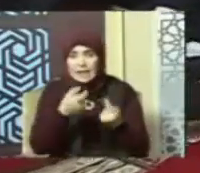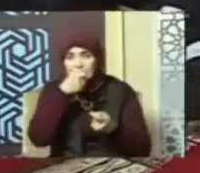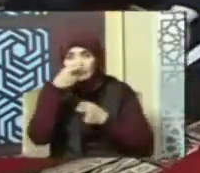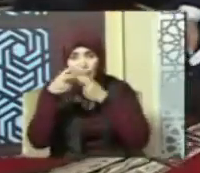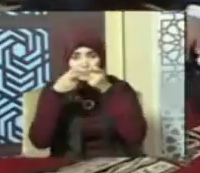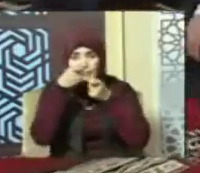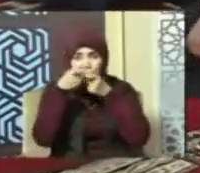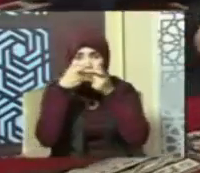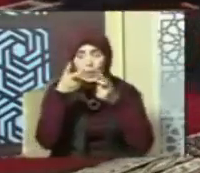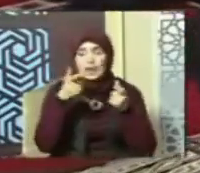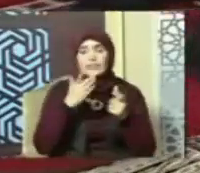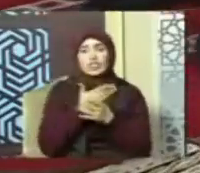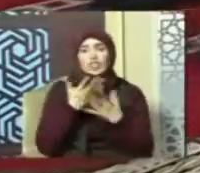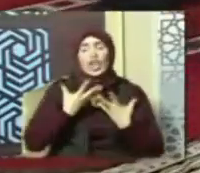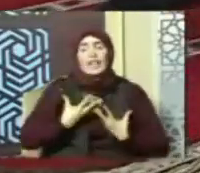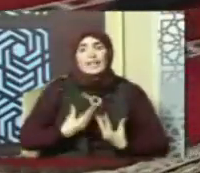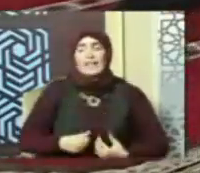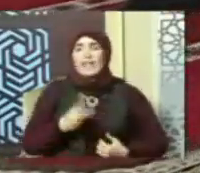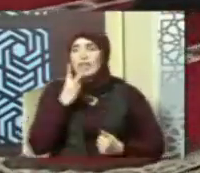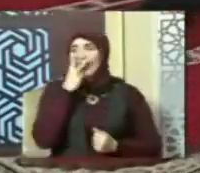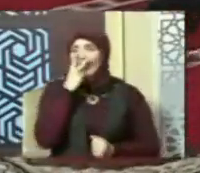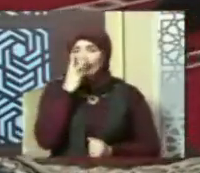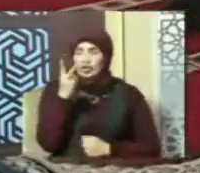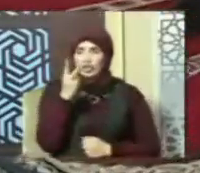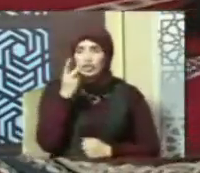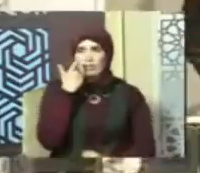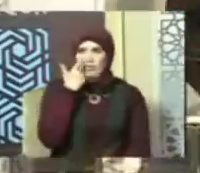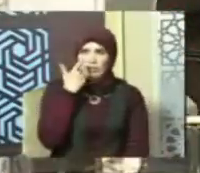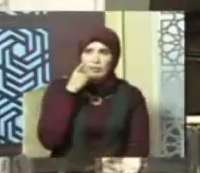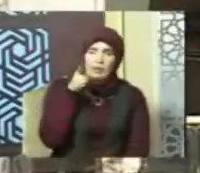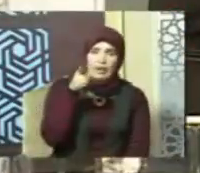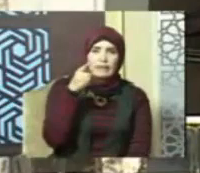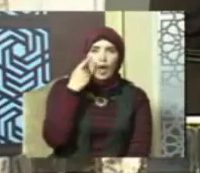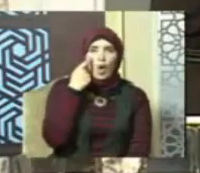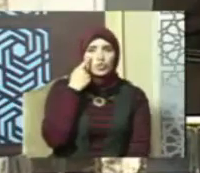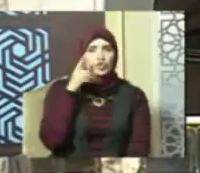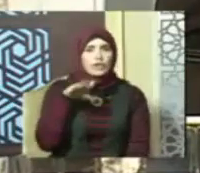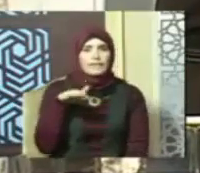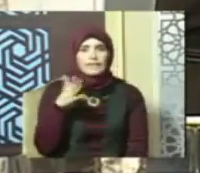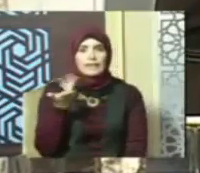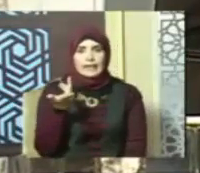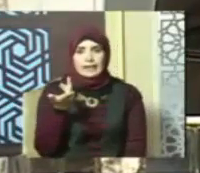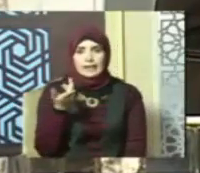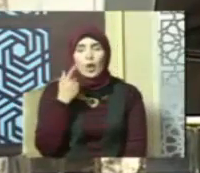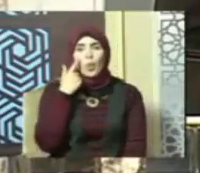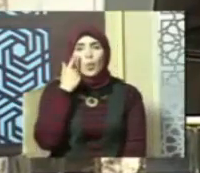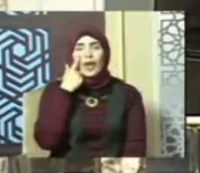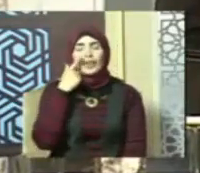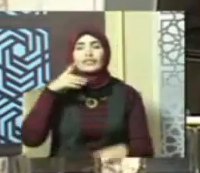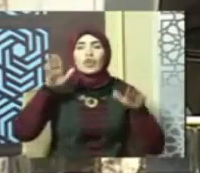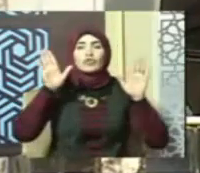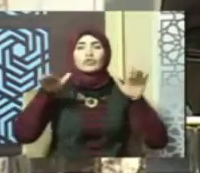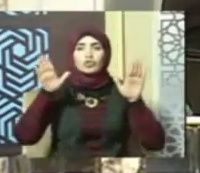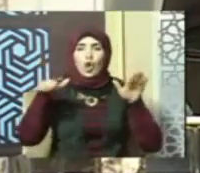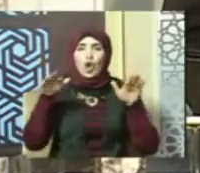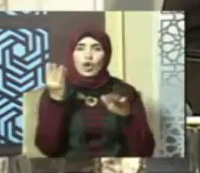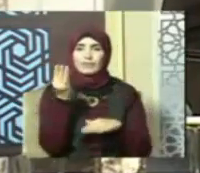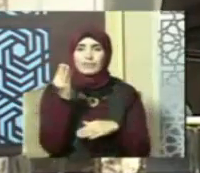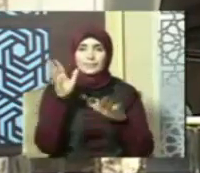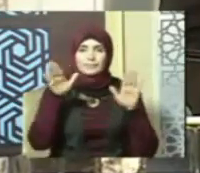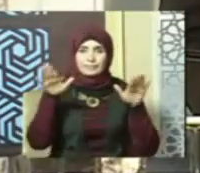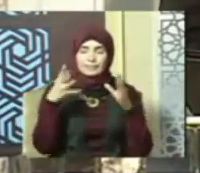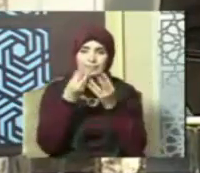فوجد شيئا لفت نظره. وجد طائرا